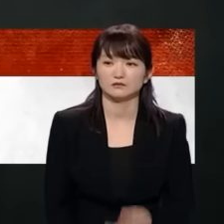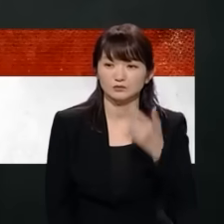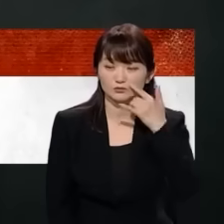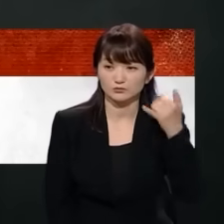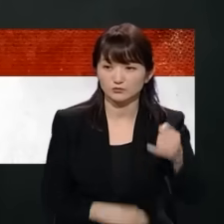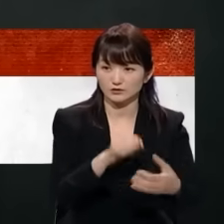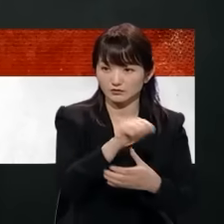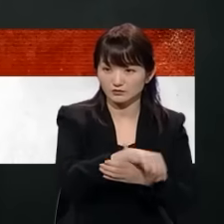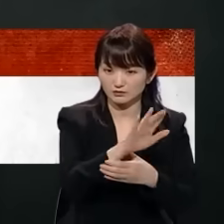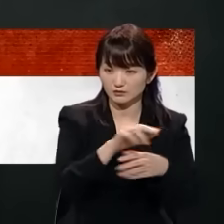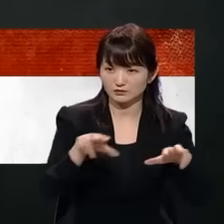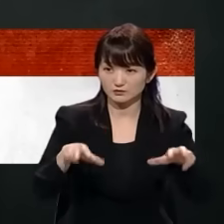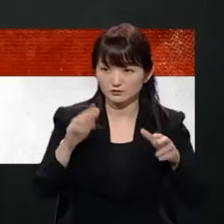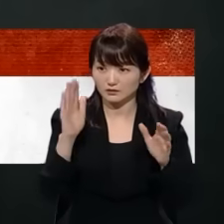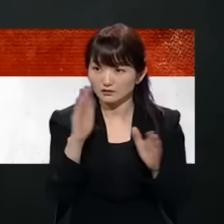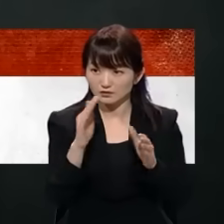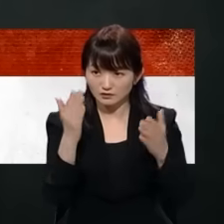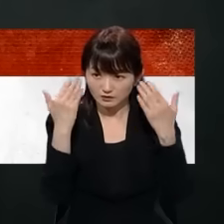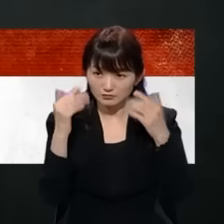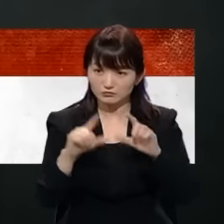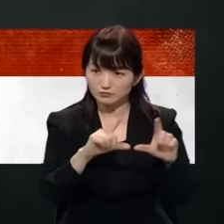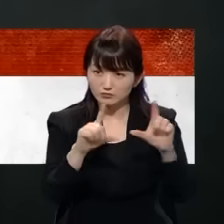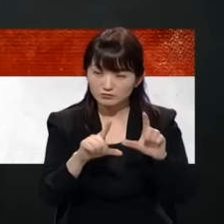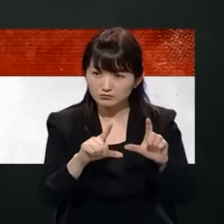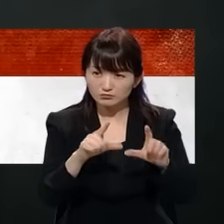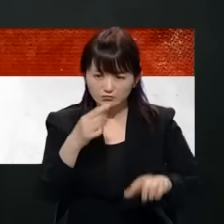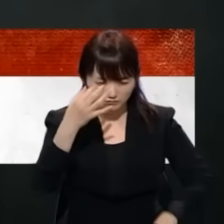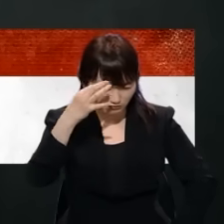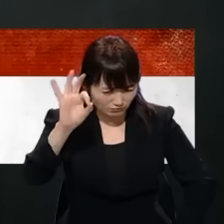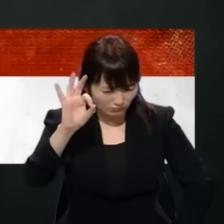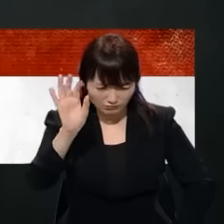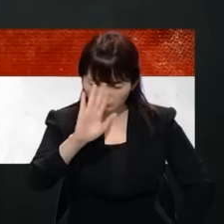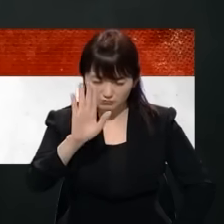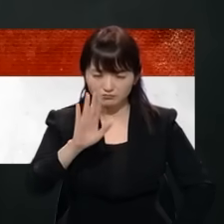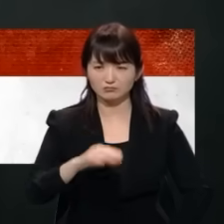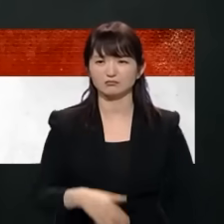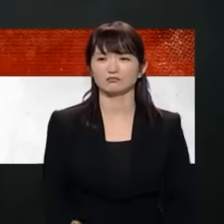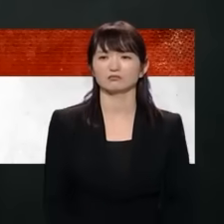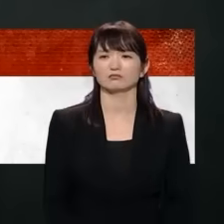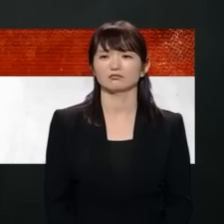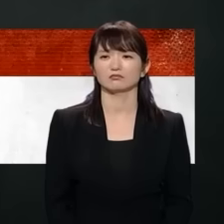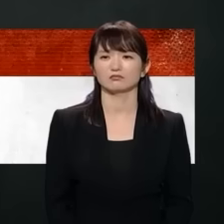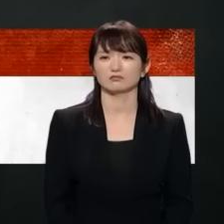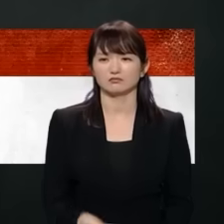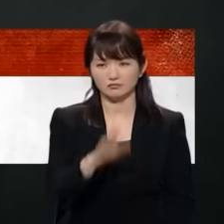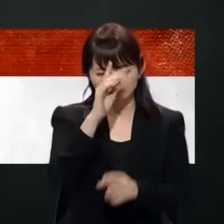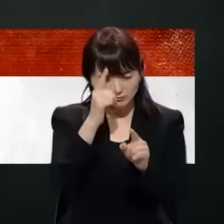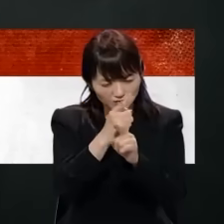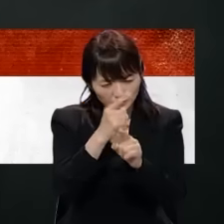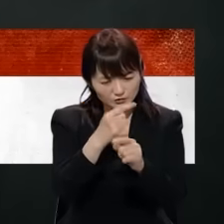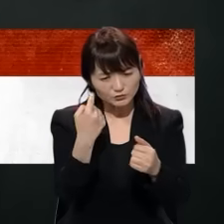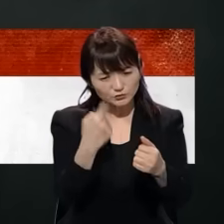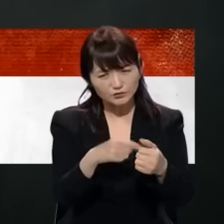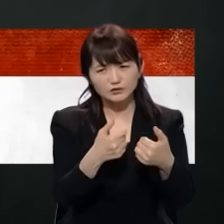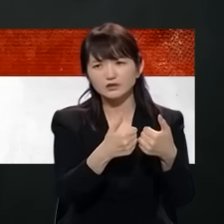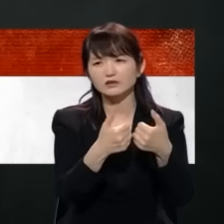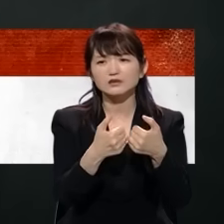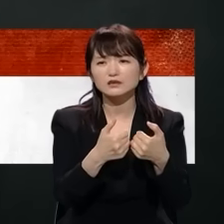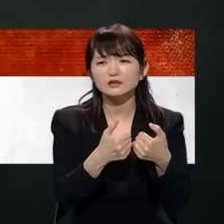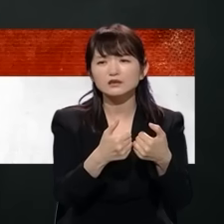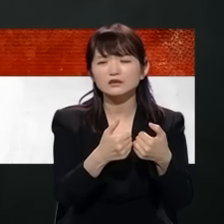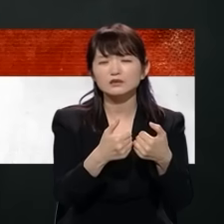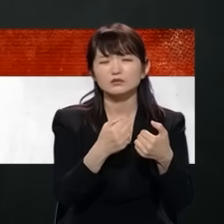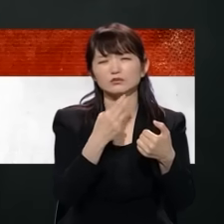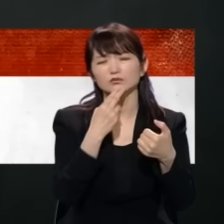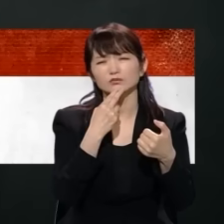하지 않고 현재 네. 학생의 학교 생활에 대해서 전혀 인정을 안 하시기 때문에 치료 교육이나 상담 이런 게